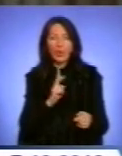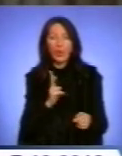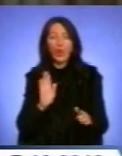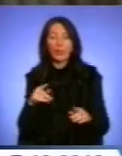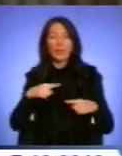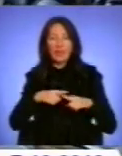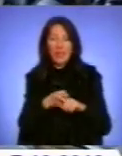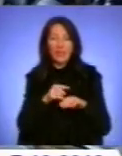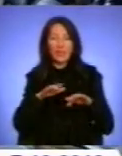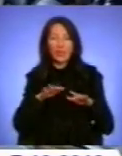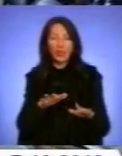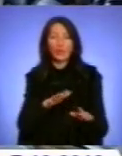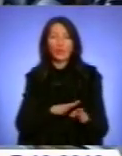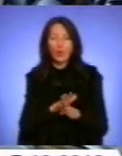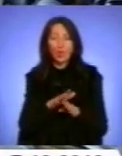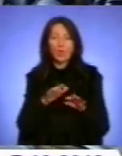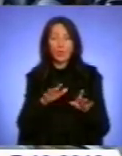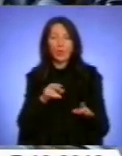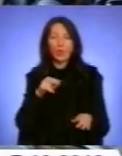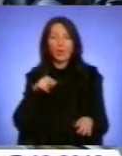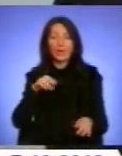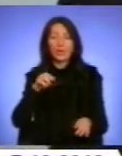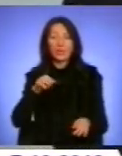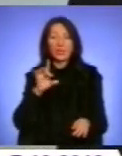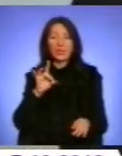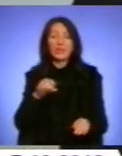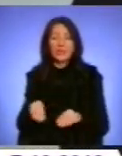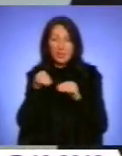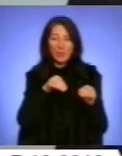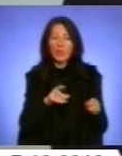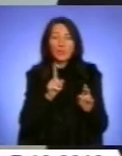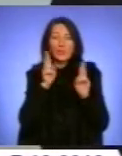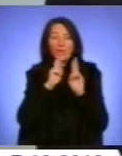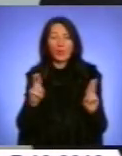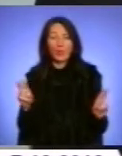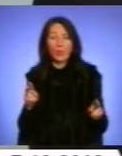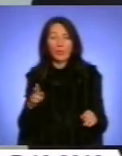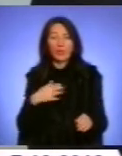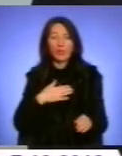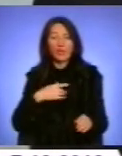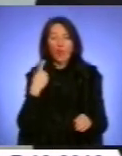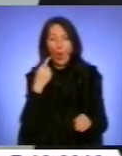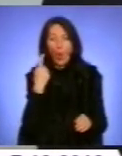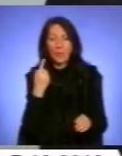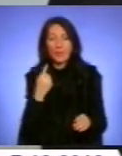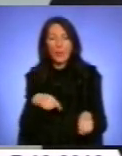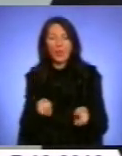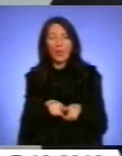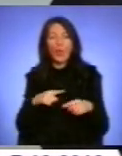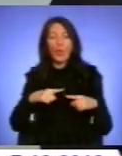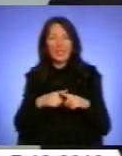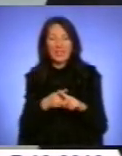виконання процедури трансплантації, поки невідомо. Принаймні у нашій області, при такому